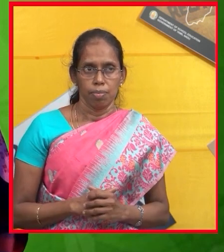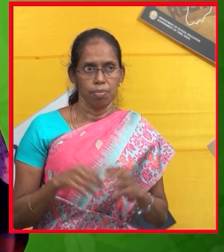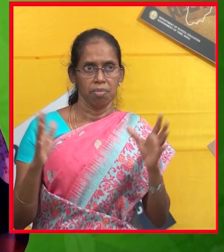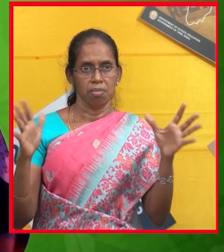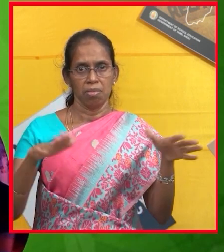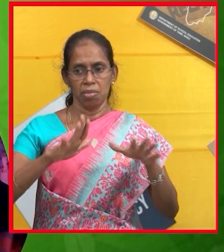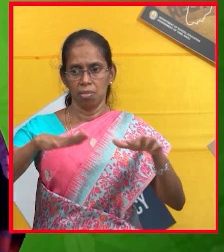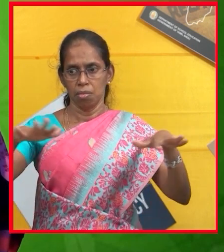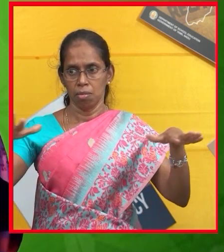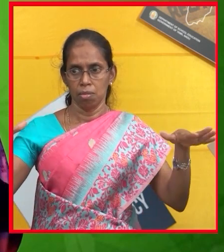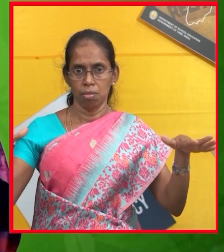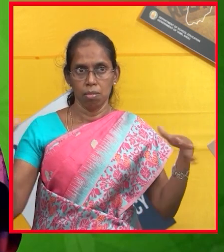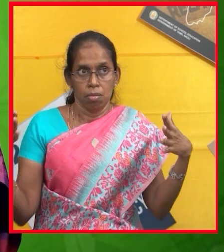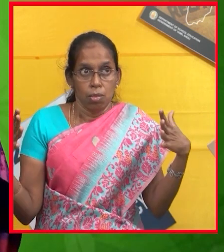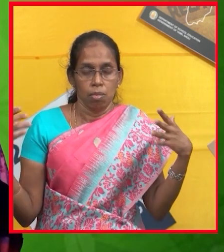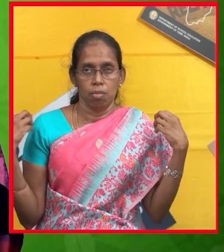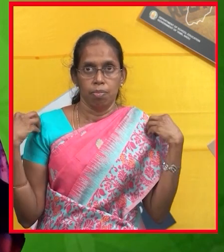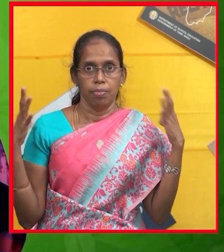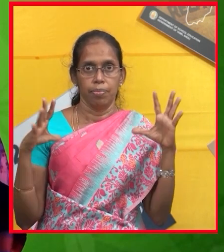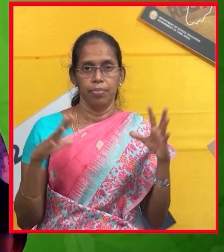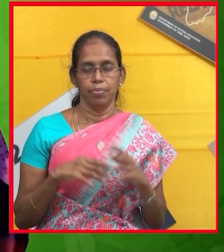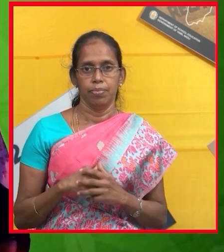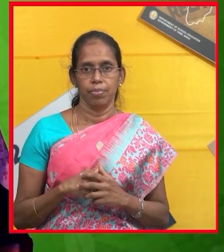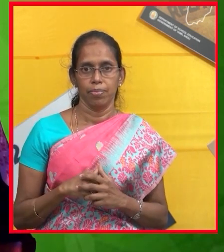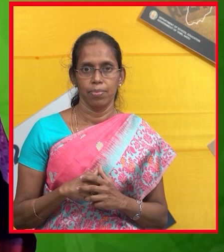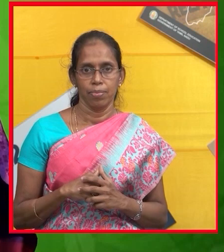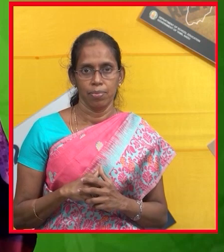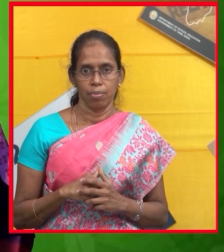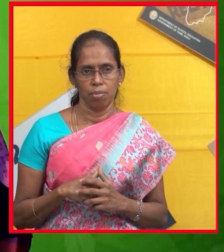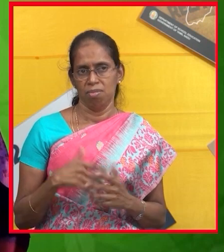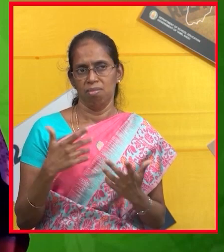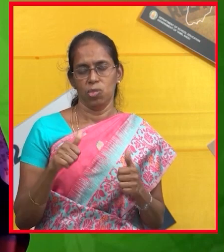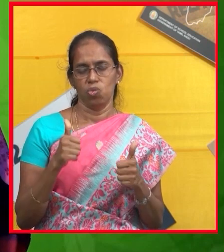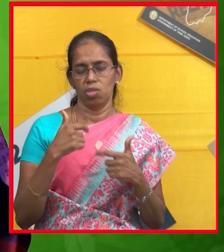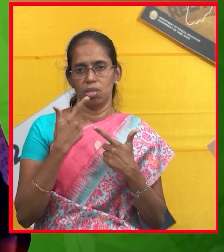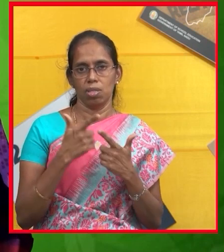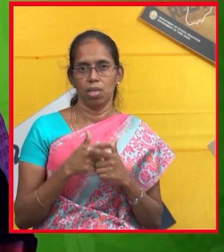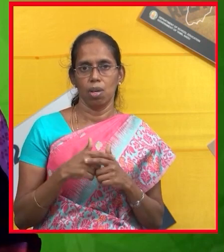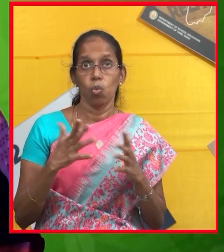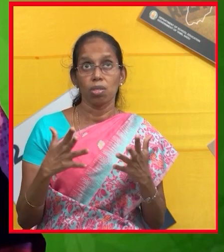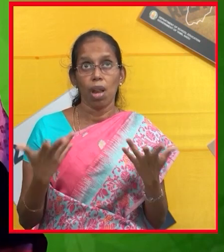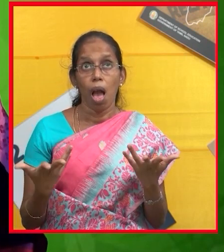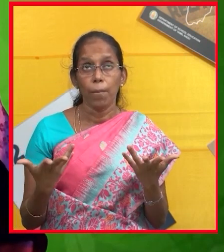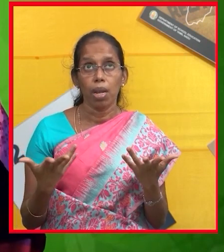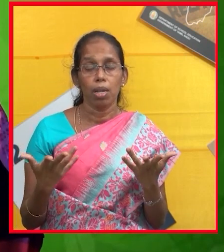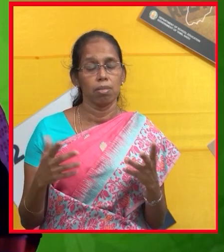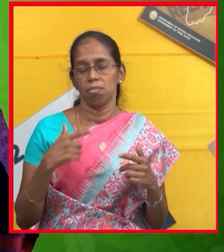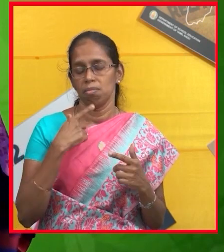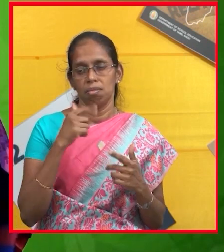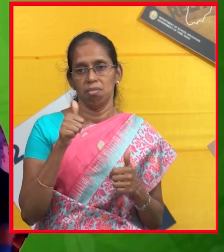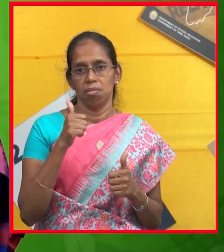எப்படி இருக்குன்னு தெரியும், இந்த என்ன மாதிரி எப்போ என்ன மாதிரி சூழ்நிலை அங்கே வரும்ன்றதை சொல்லவே முடியாது, இயற்கை எப்படி என்ன நிகழ்த்தும்ன்றது